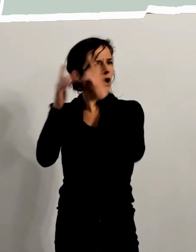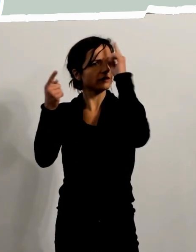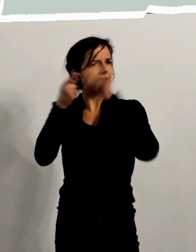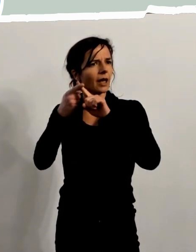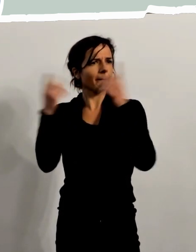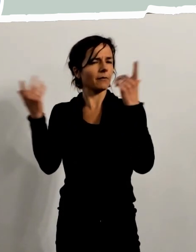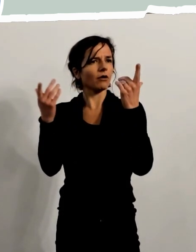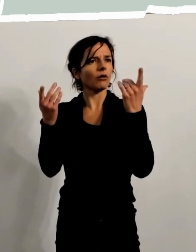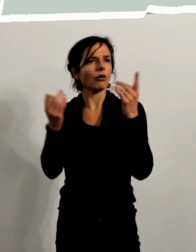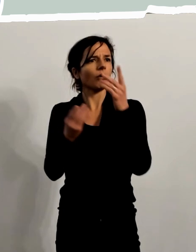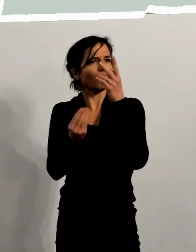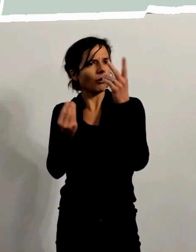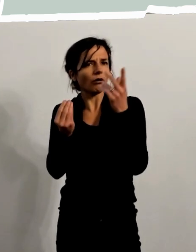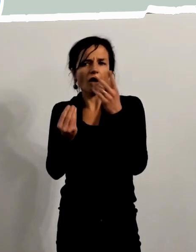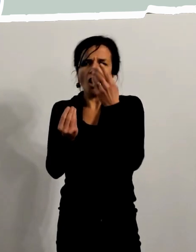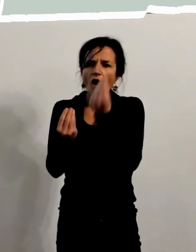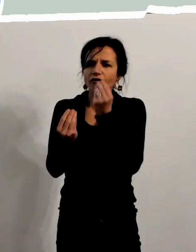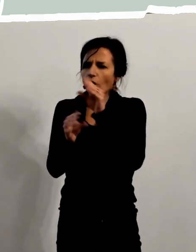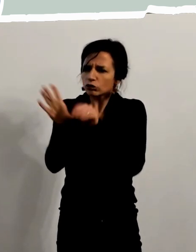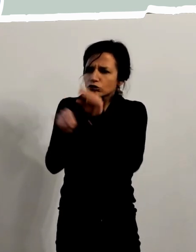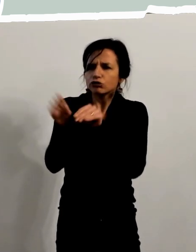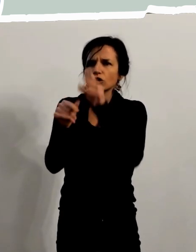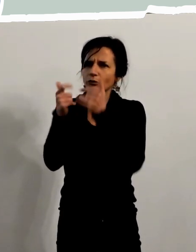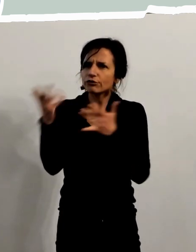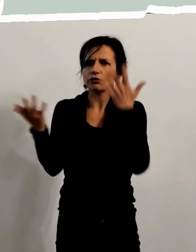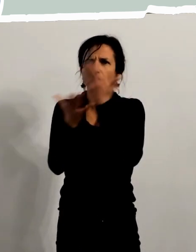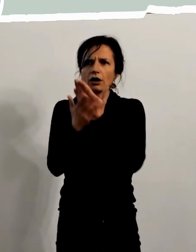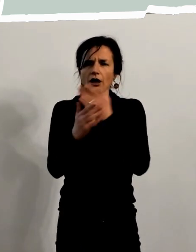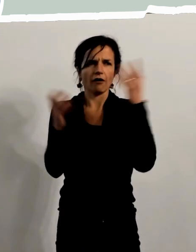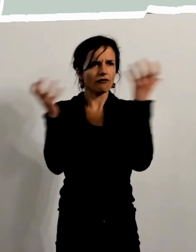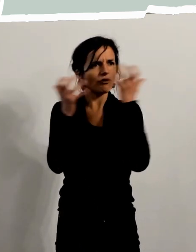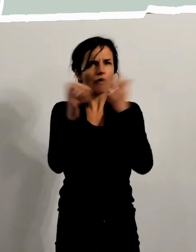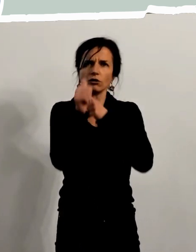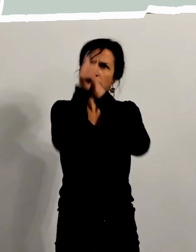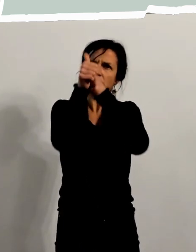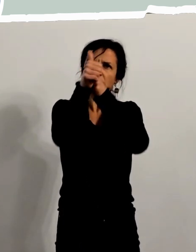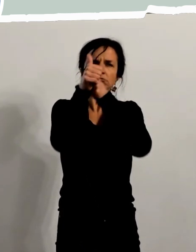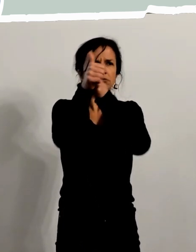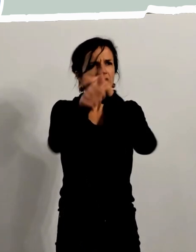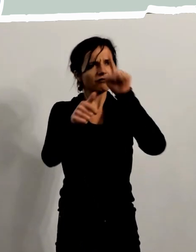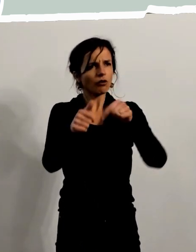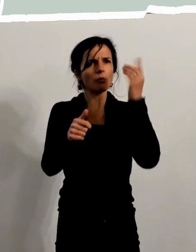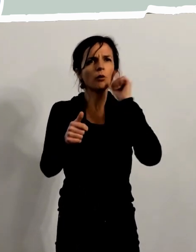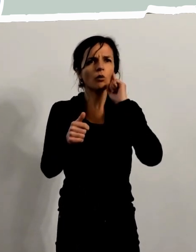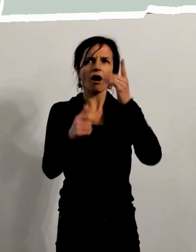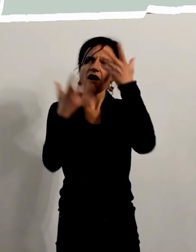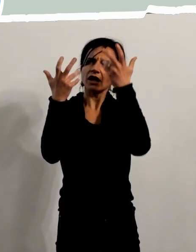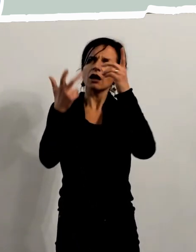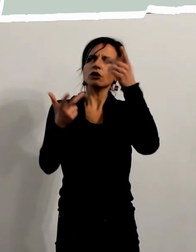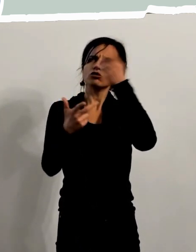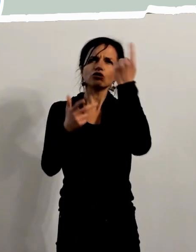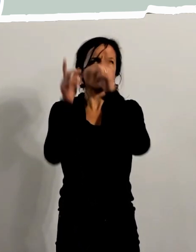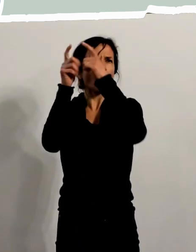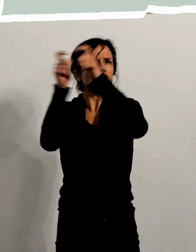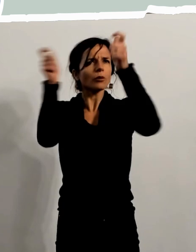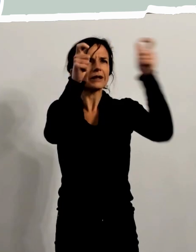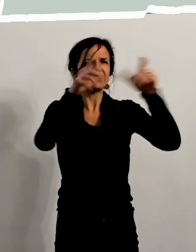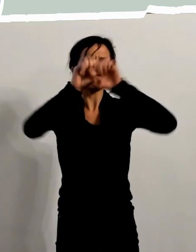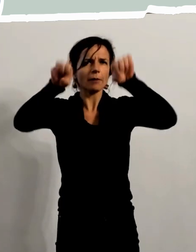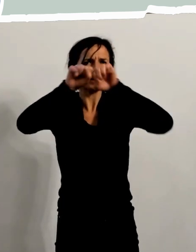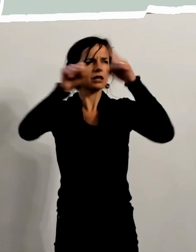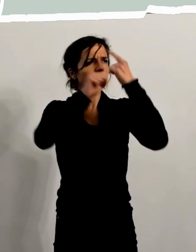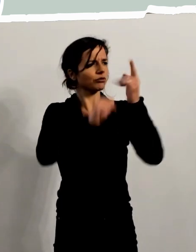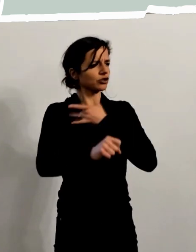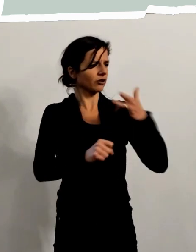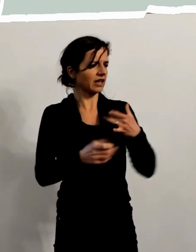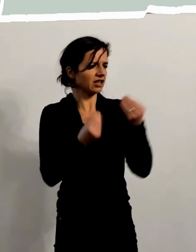pédophilie, des affaires qui n'ont aucune éthique, je suis désolé, mais il faut faire sens. On veut bien faire de l'argent, mais pas au détriment de la santé des autres, ni pour